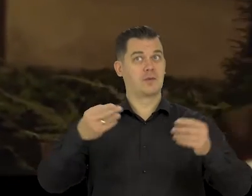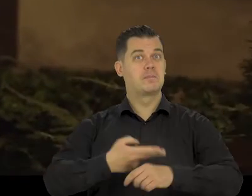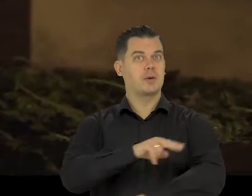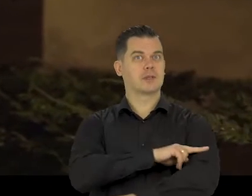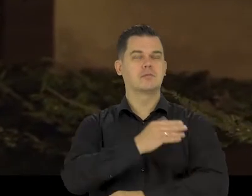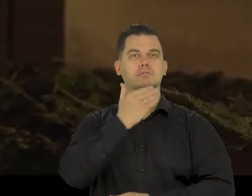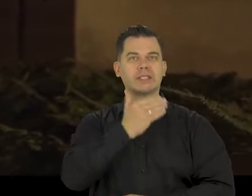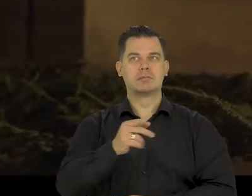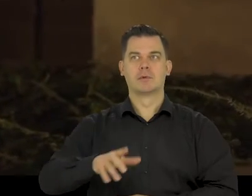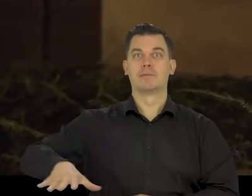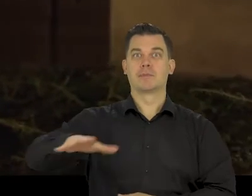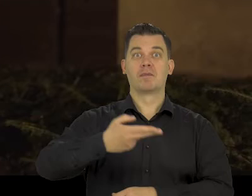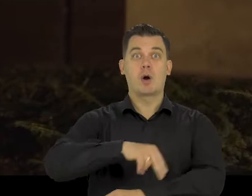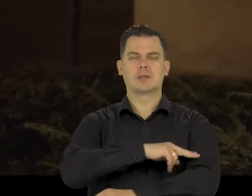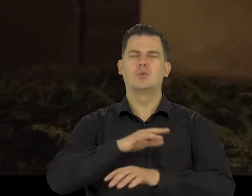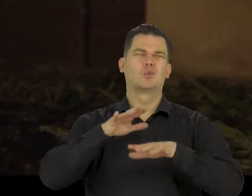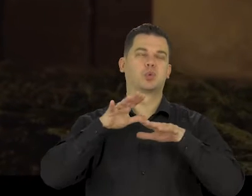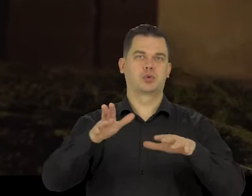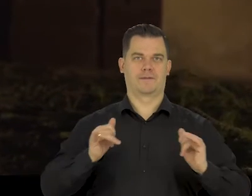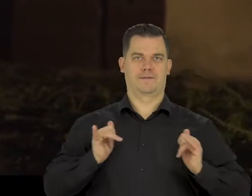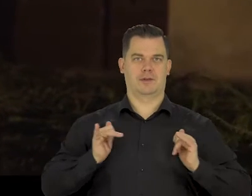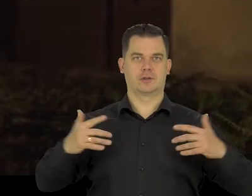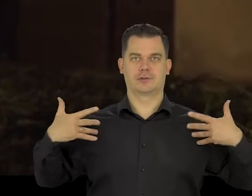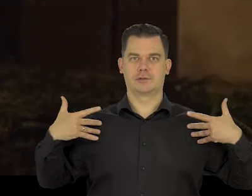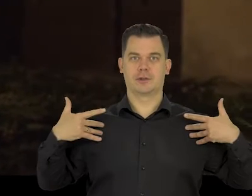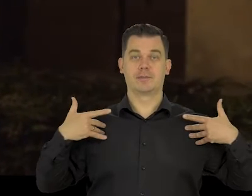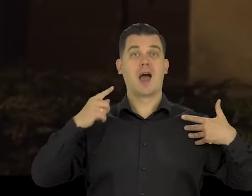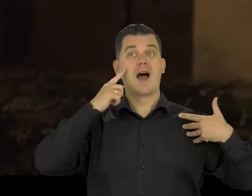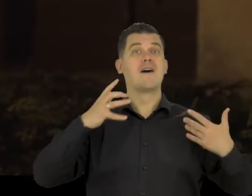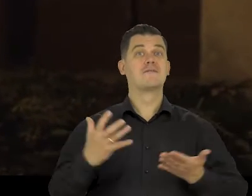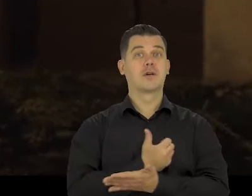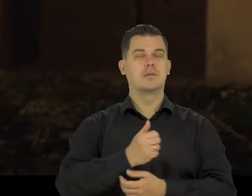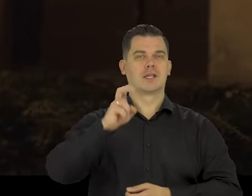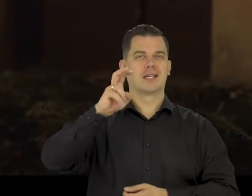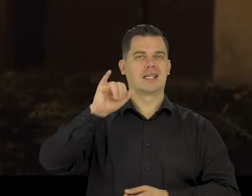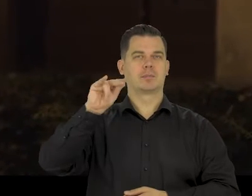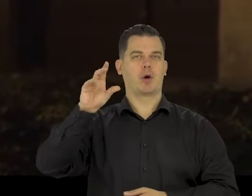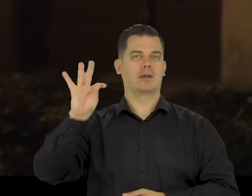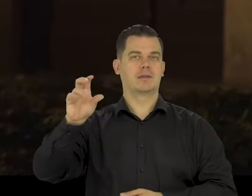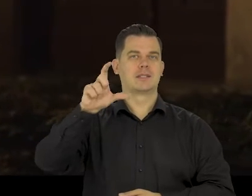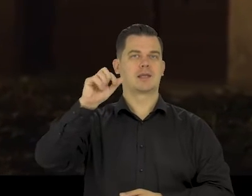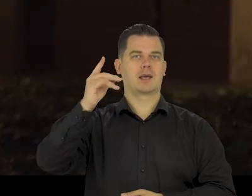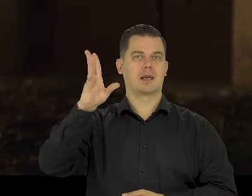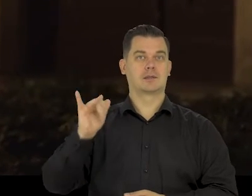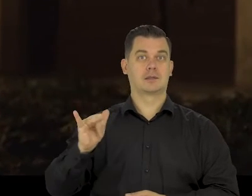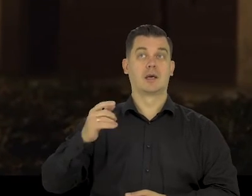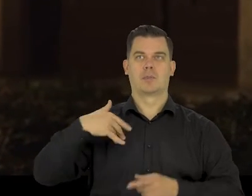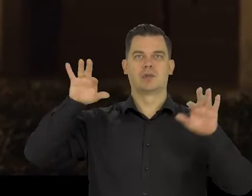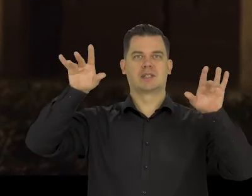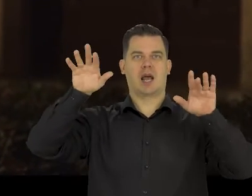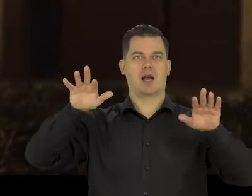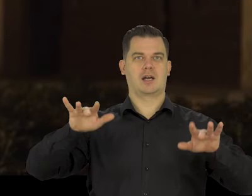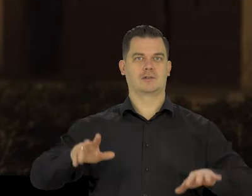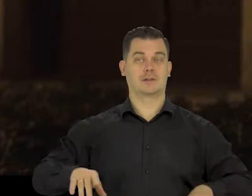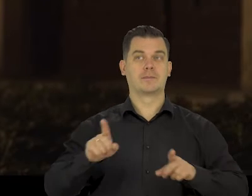Rozwój wodociągów poznańskich przyniósł mieszkańcom Poznania wiele udogodnień. Jednym z pierwszych, którzy to wykorzystali, był Hipolit Cegielski, który założył u